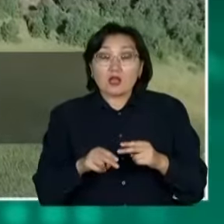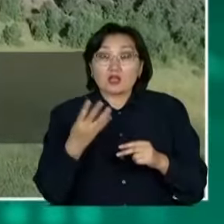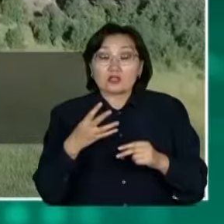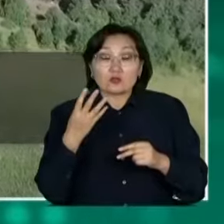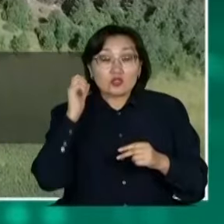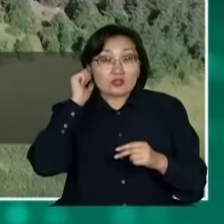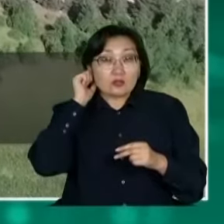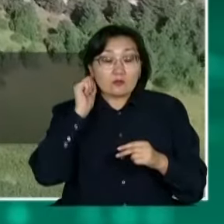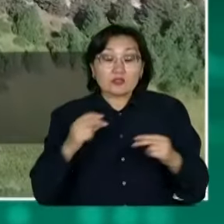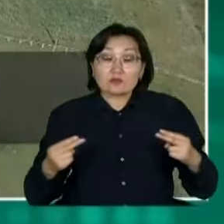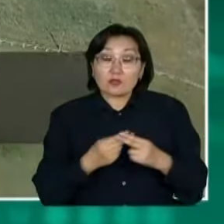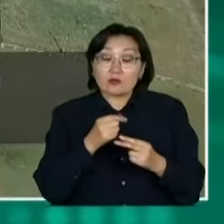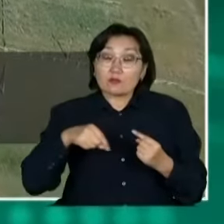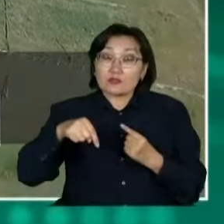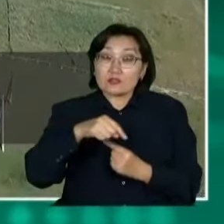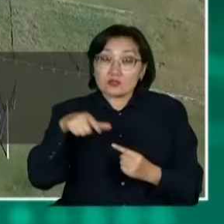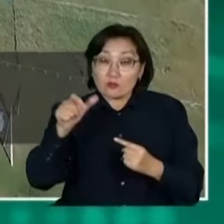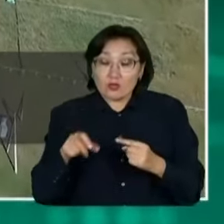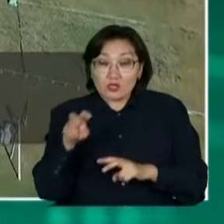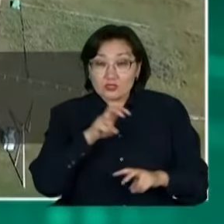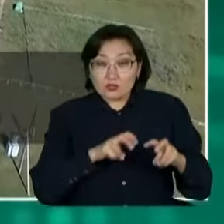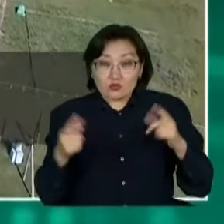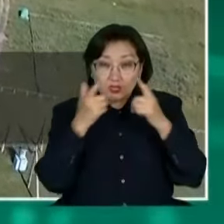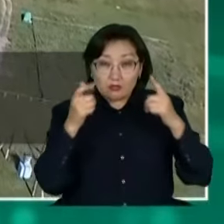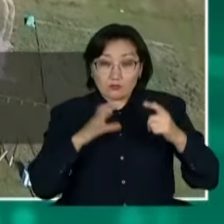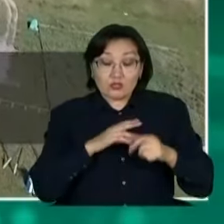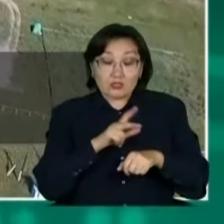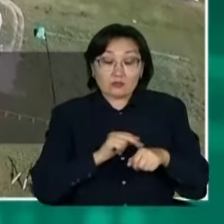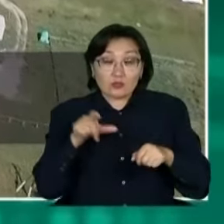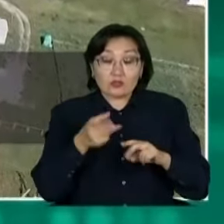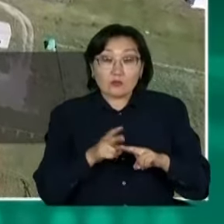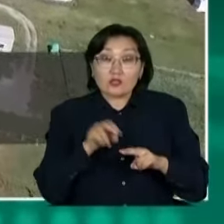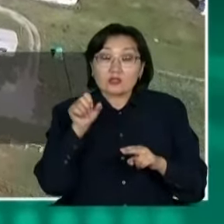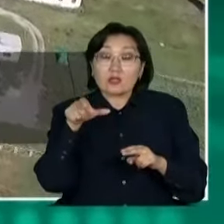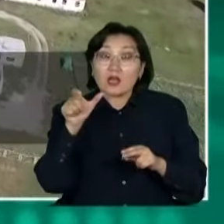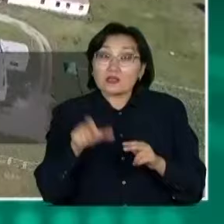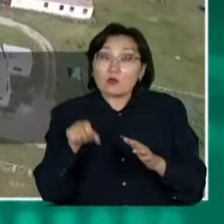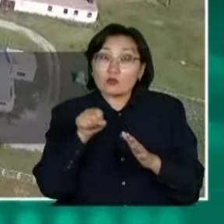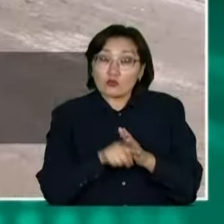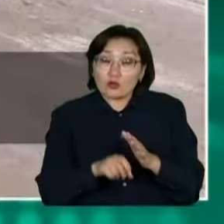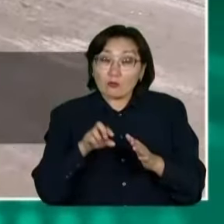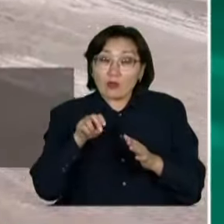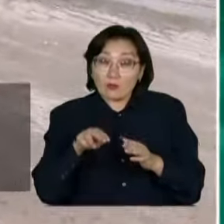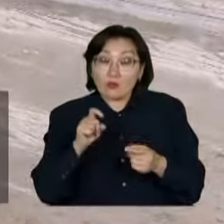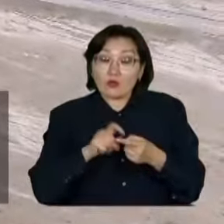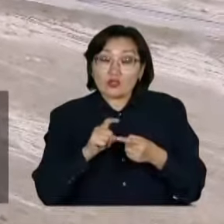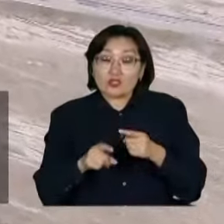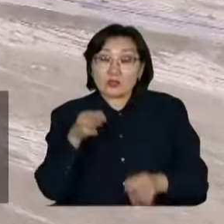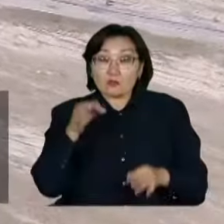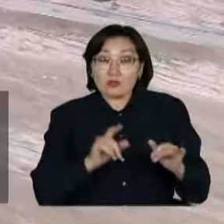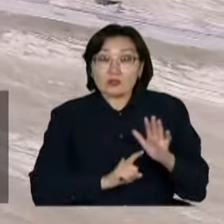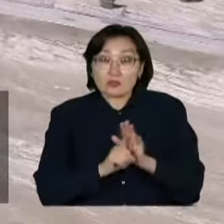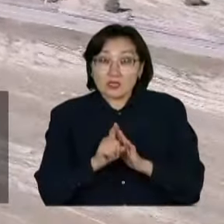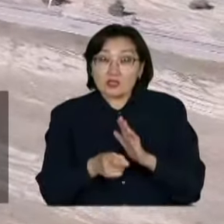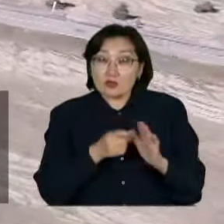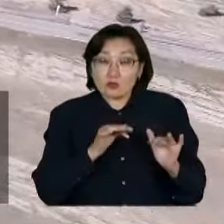44 жастағы астаналық бизнесменге іздеу жарияланған еді. Полицейлер адам өлтіру бабы бойынша қылмыстық іс қозғады. Тергеу амалдары